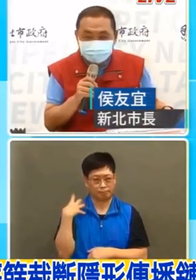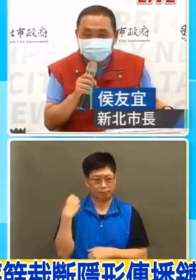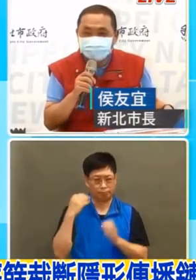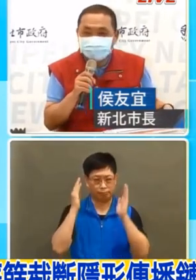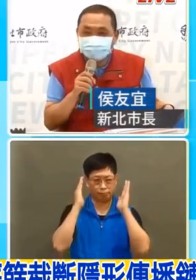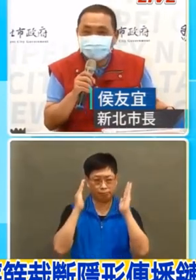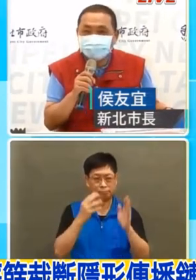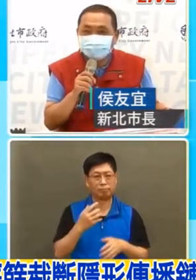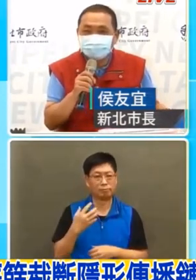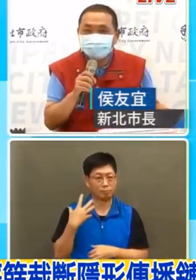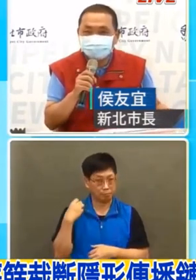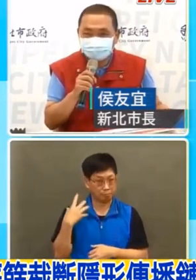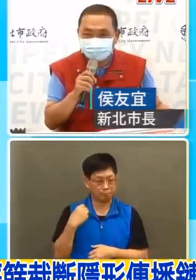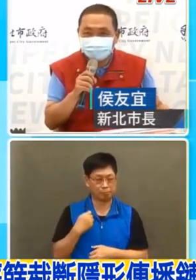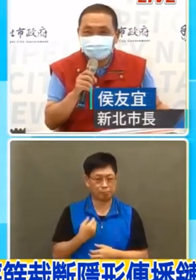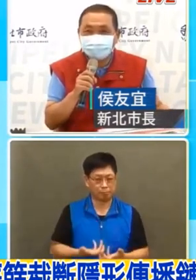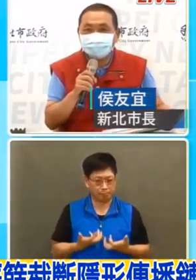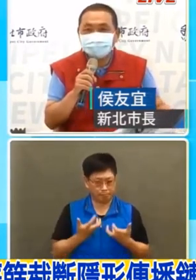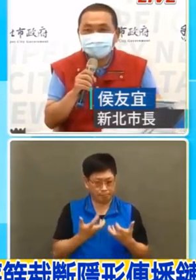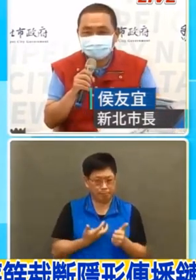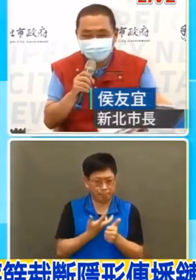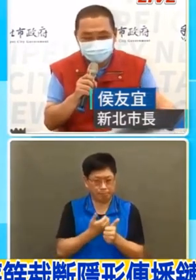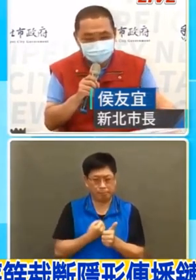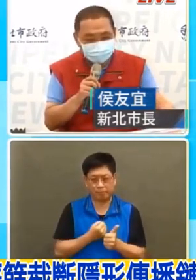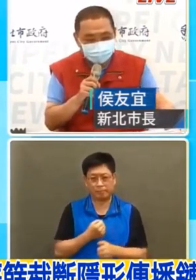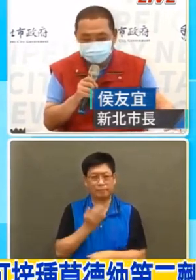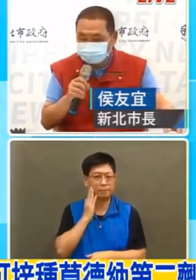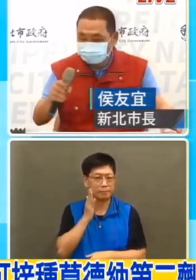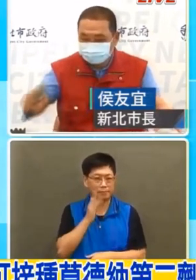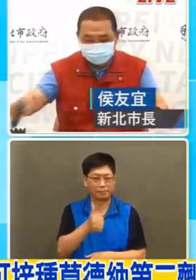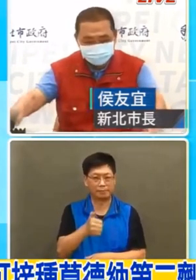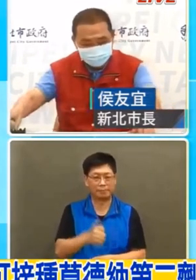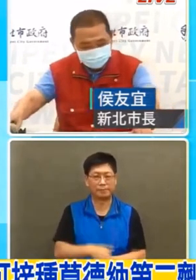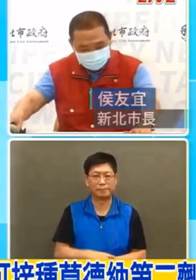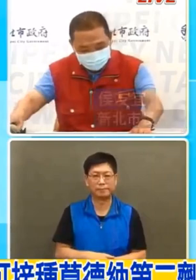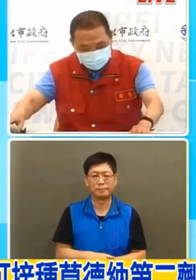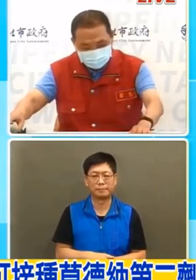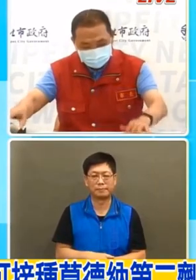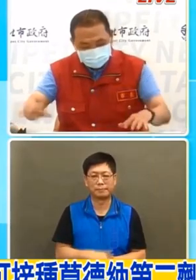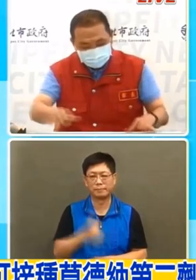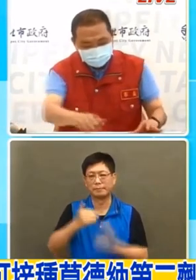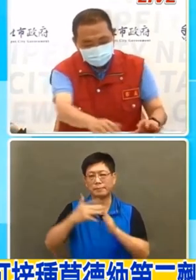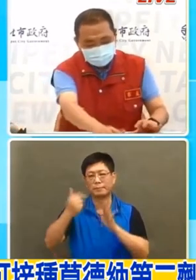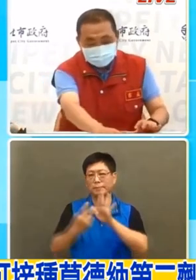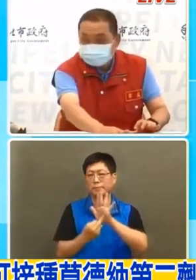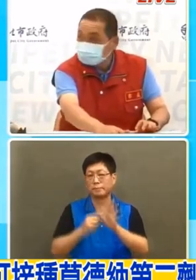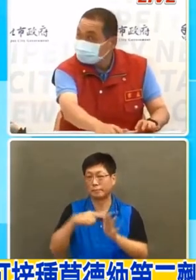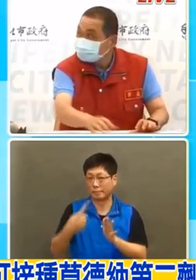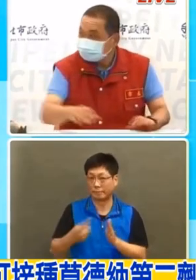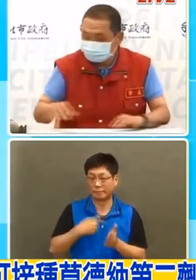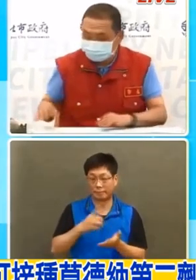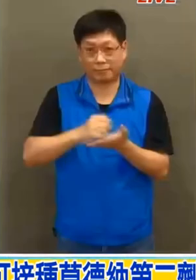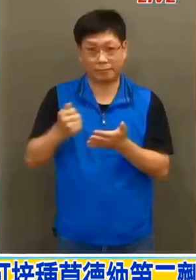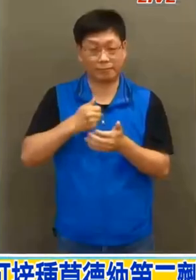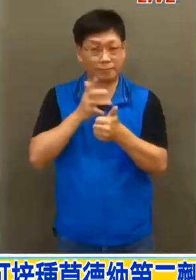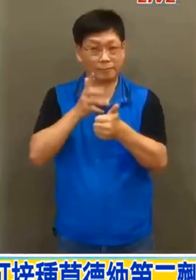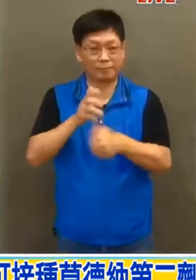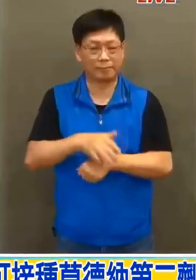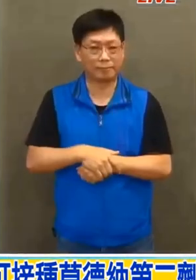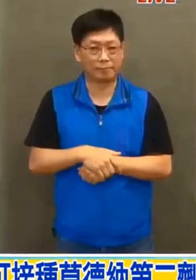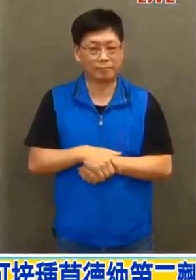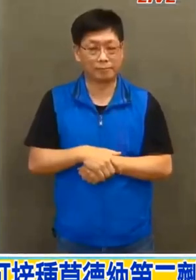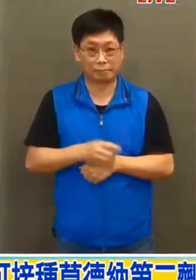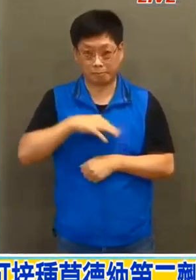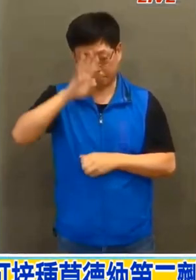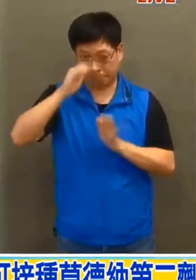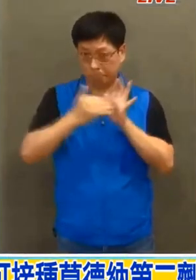恐惧，全力以赴，守得更稳。谢谢大家。 感谢市长的说明，接下来进行媒体提问。跟防